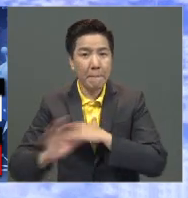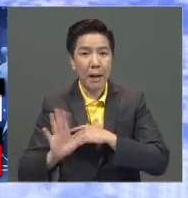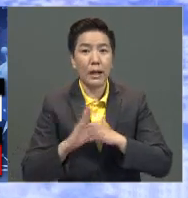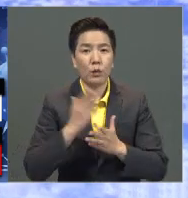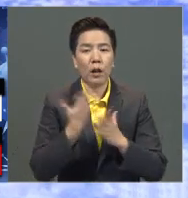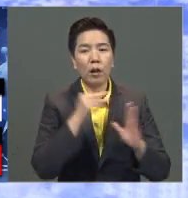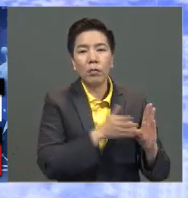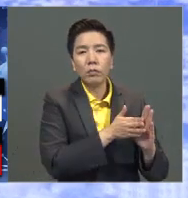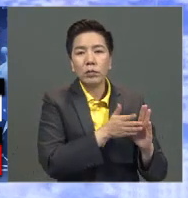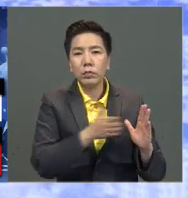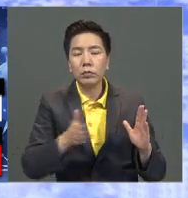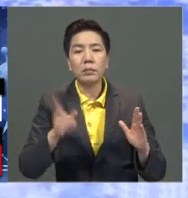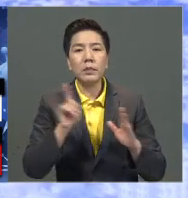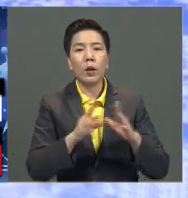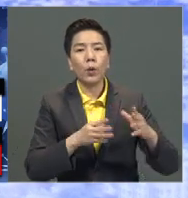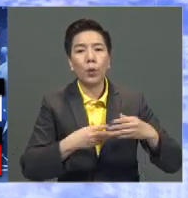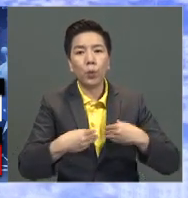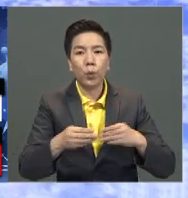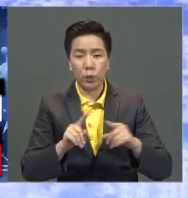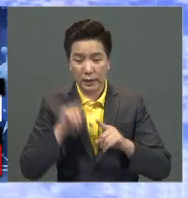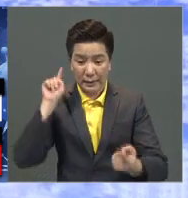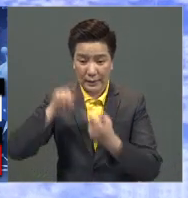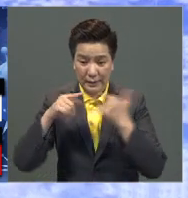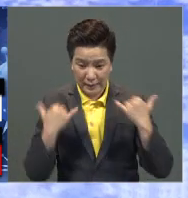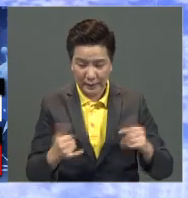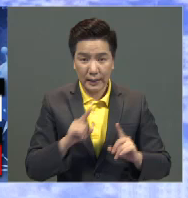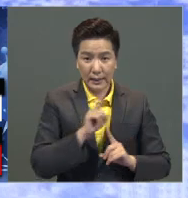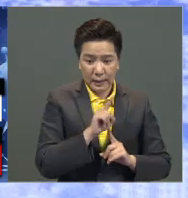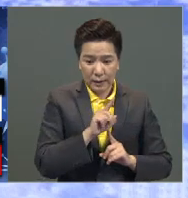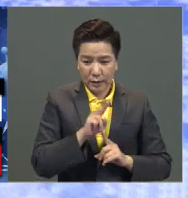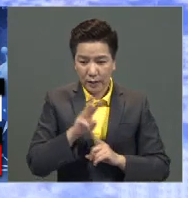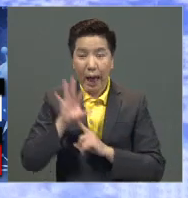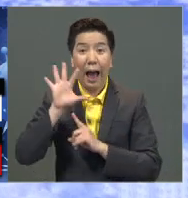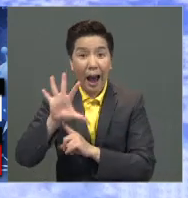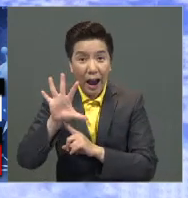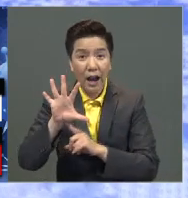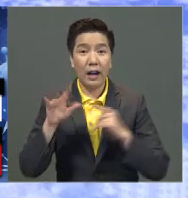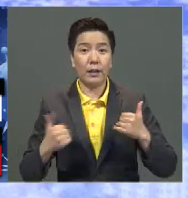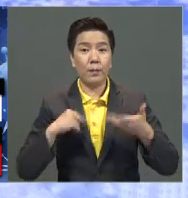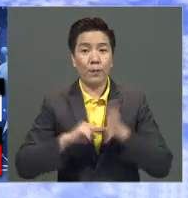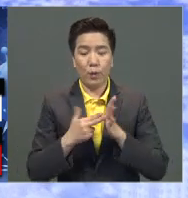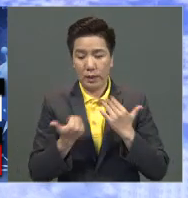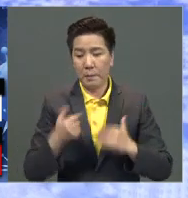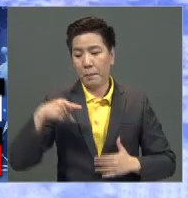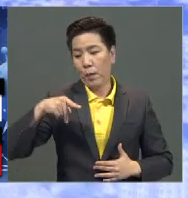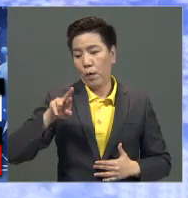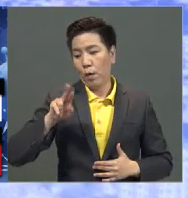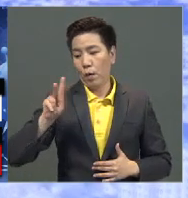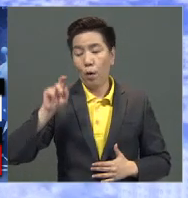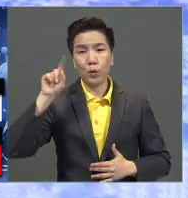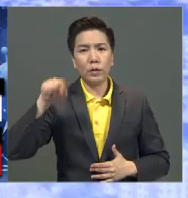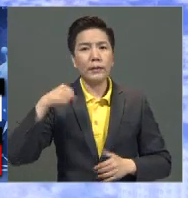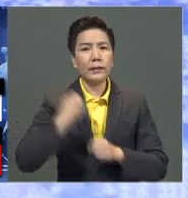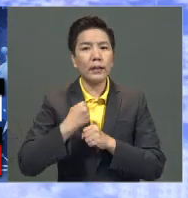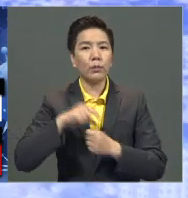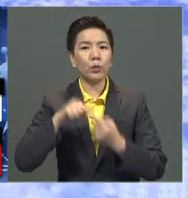ต่ระยะหลังๆจะเห็นว่าเป็นการมาตรการผ่อนคลายจนถึงขณะนี้ก็คือระยะที่5ไปแล้วนี่นะครับพรกฉุกเฉินจะใช้เพื่อประโยชน์ในการทำงาน